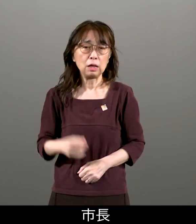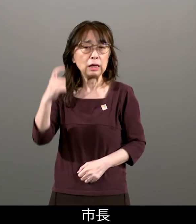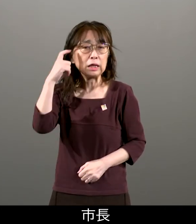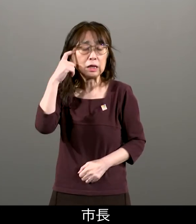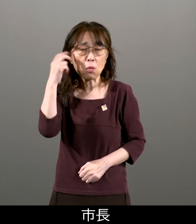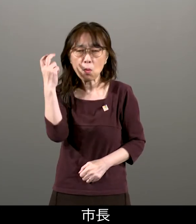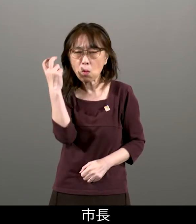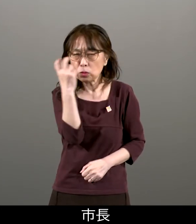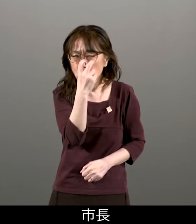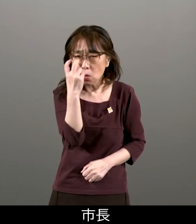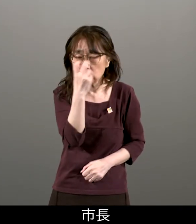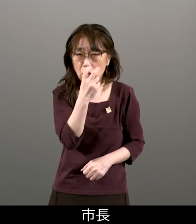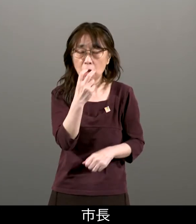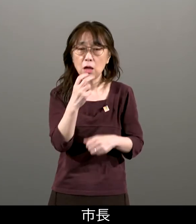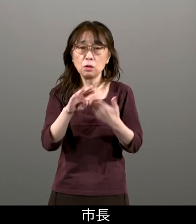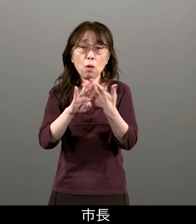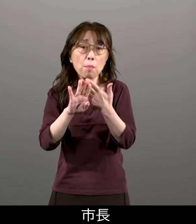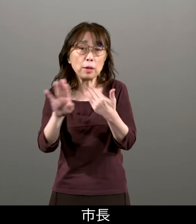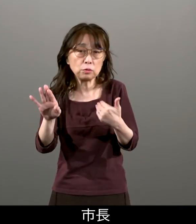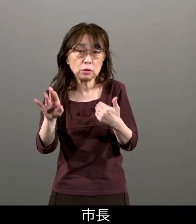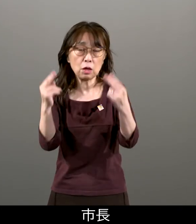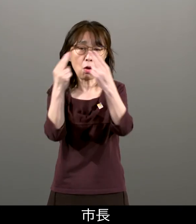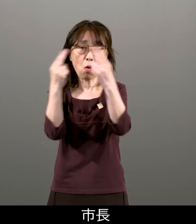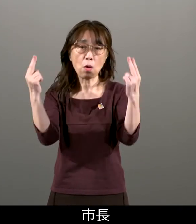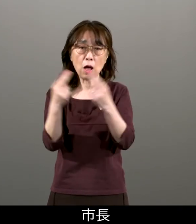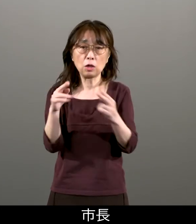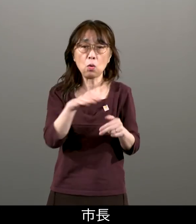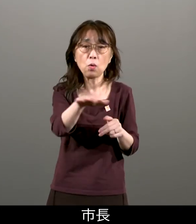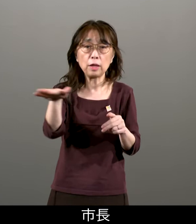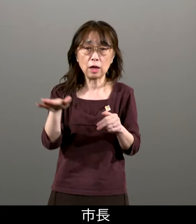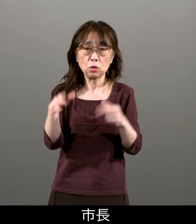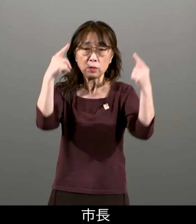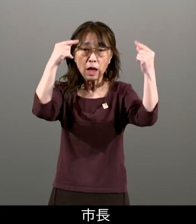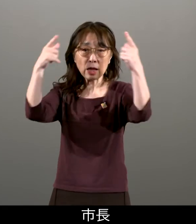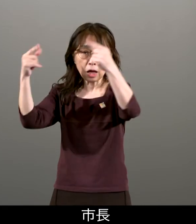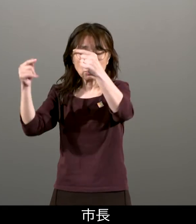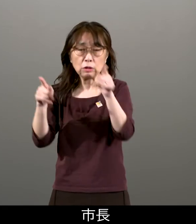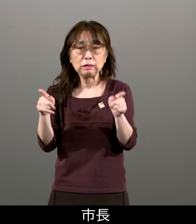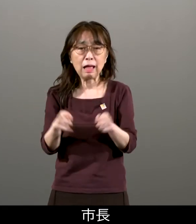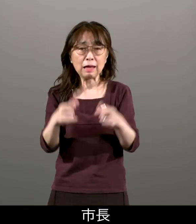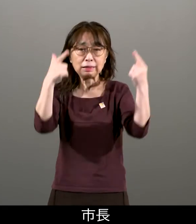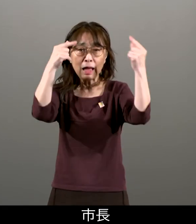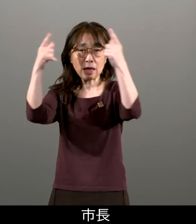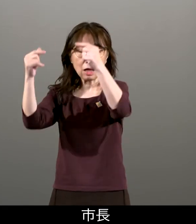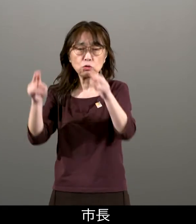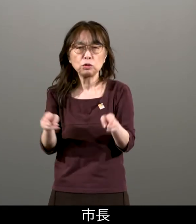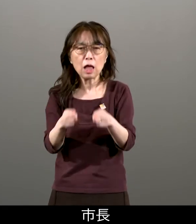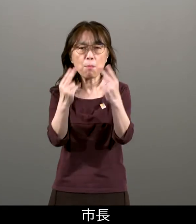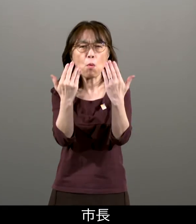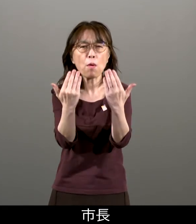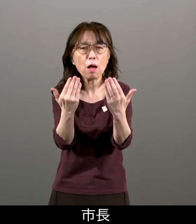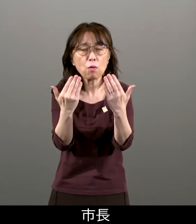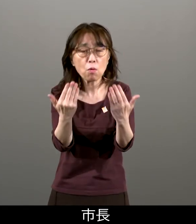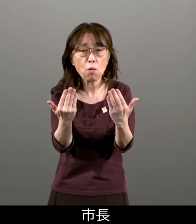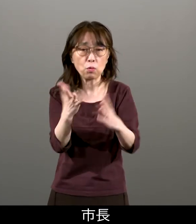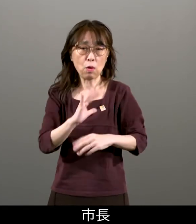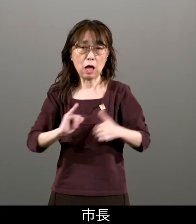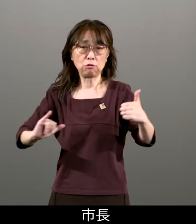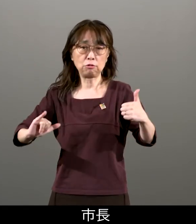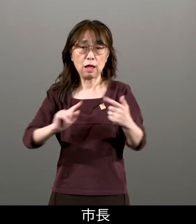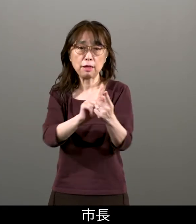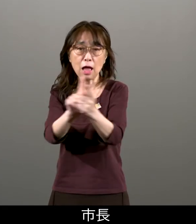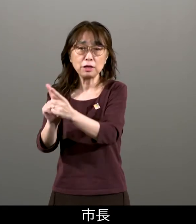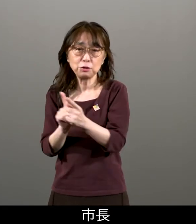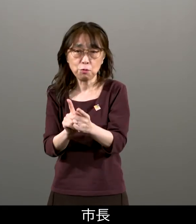調査とは別にですね、北海道内の大学、短期大学、専門学校の学生を対象とし